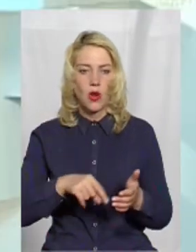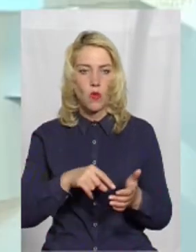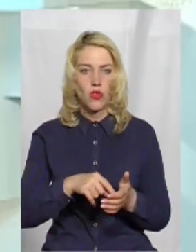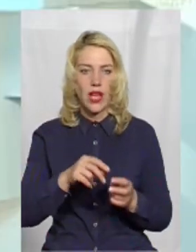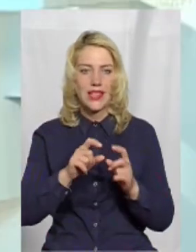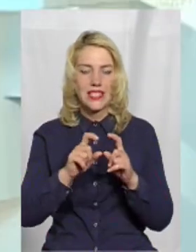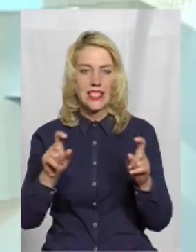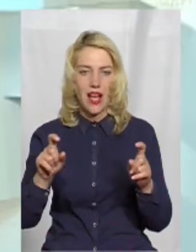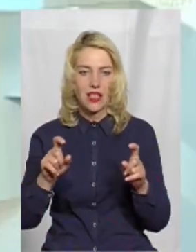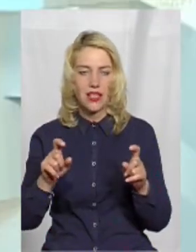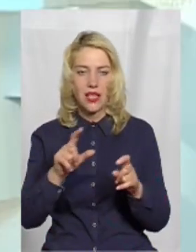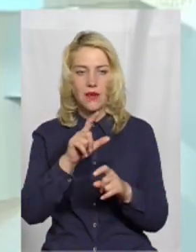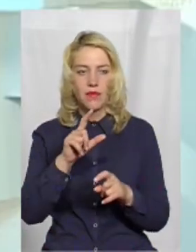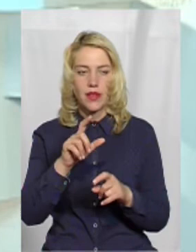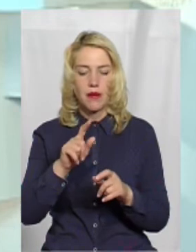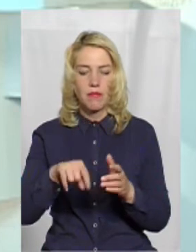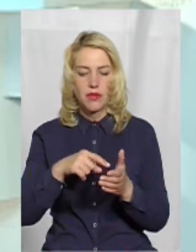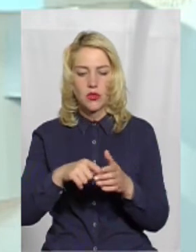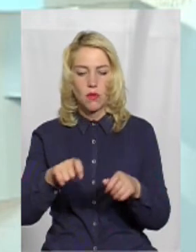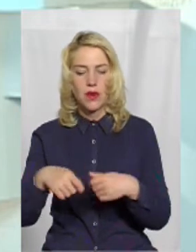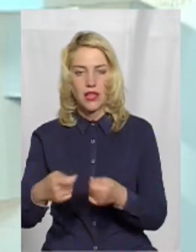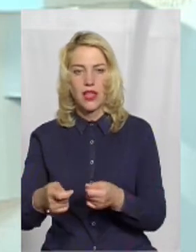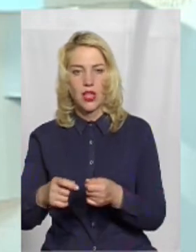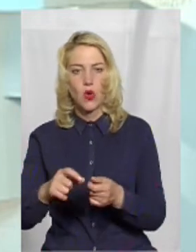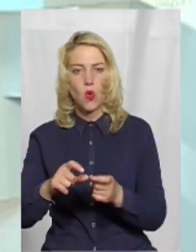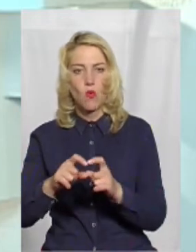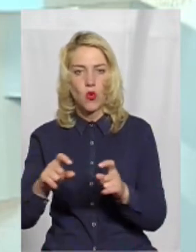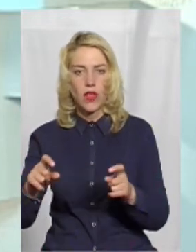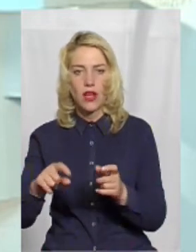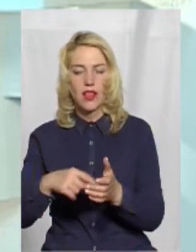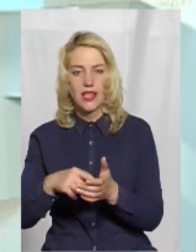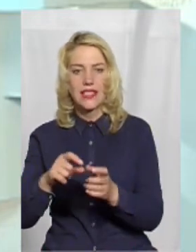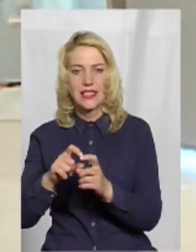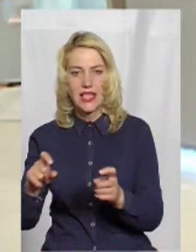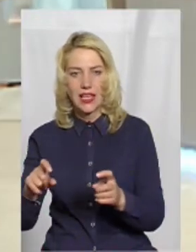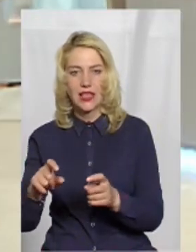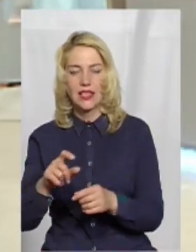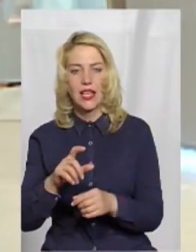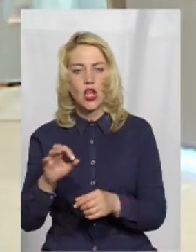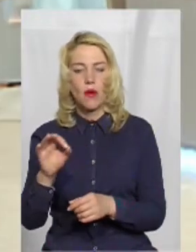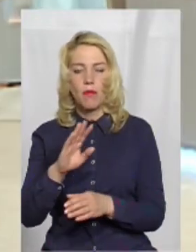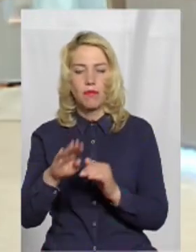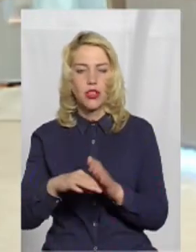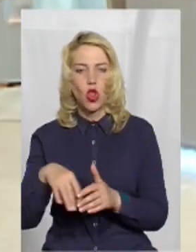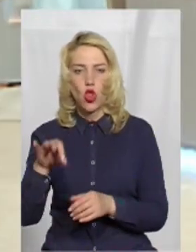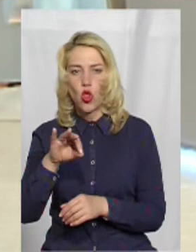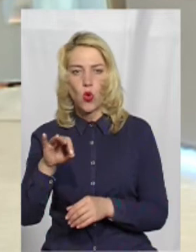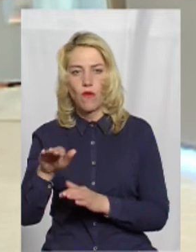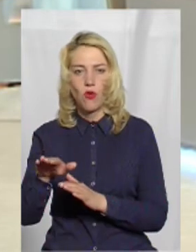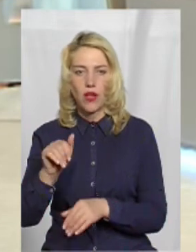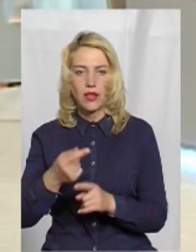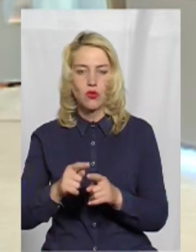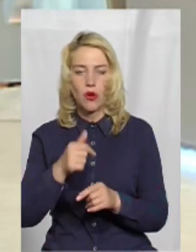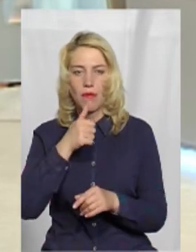заклад місто передало комунальний заклад під там, таку майже нульову оренду, тому що